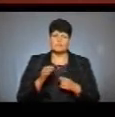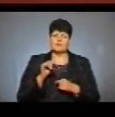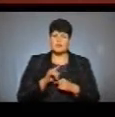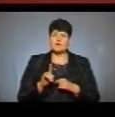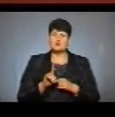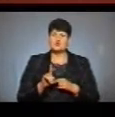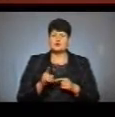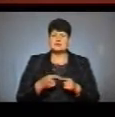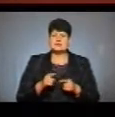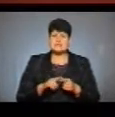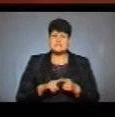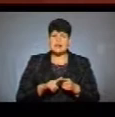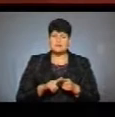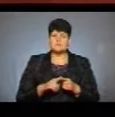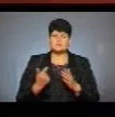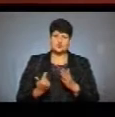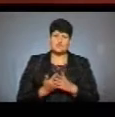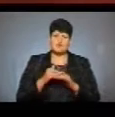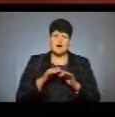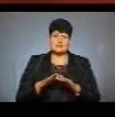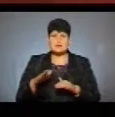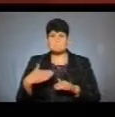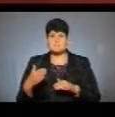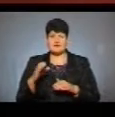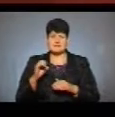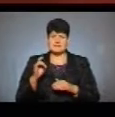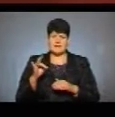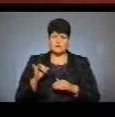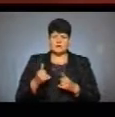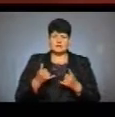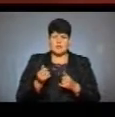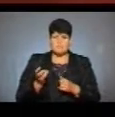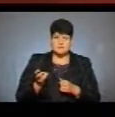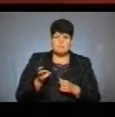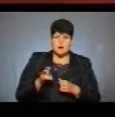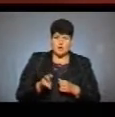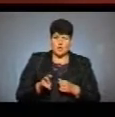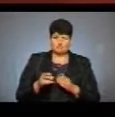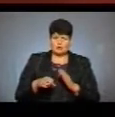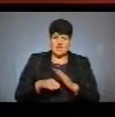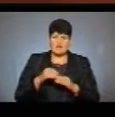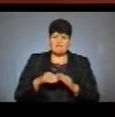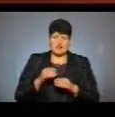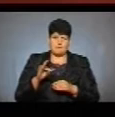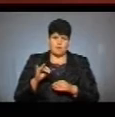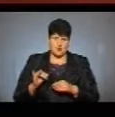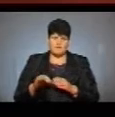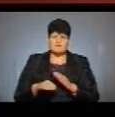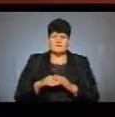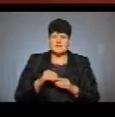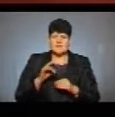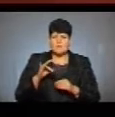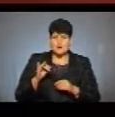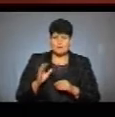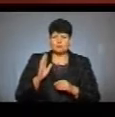це чергова акція правого сектору для приходу на вибори, хоча вибори будуть,